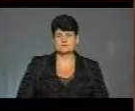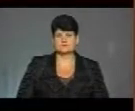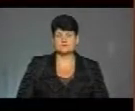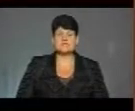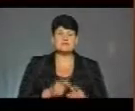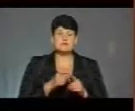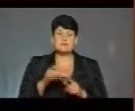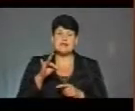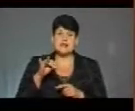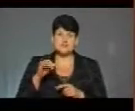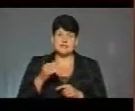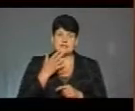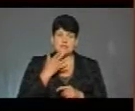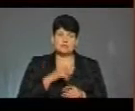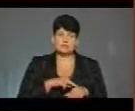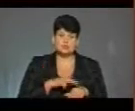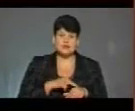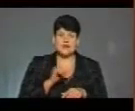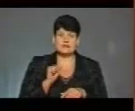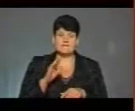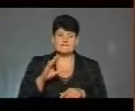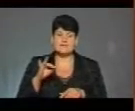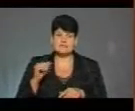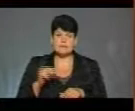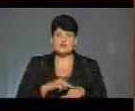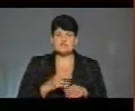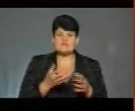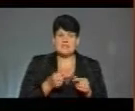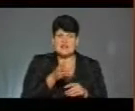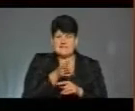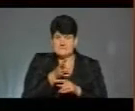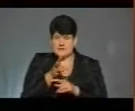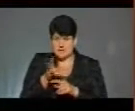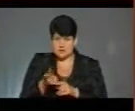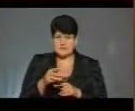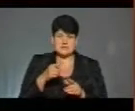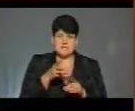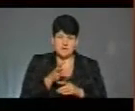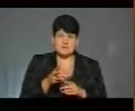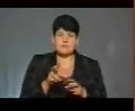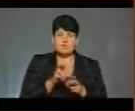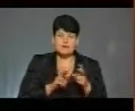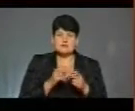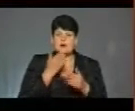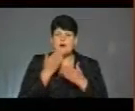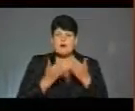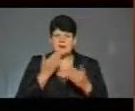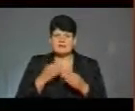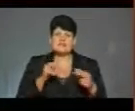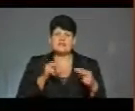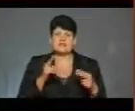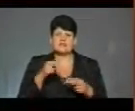За словами речника Нацполіції області Андрія Василика, поліцейські взяли відео з камер спостереження. Зараз вони опитують свідків